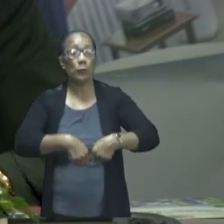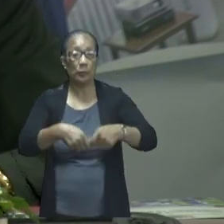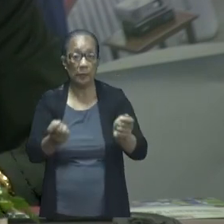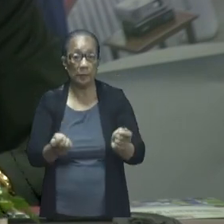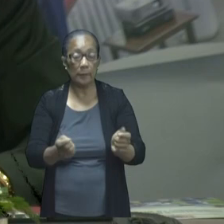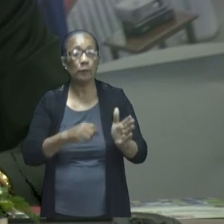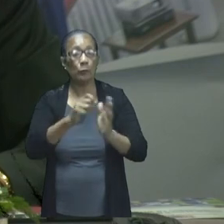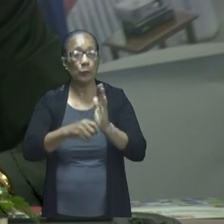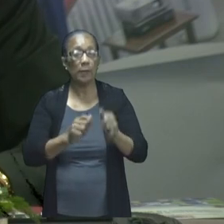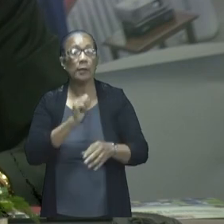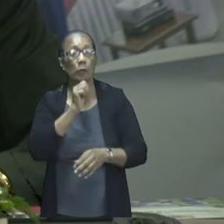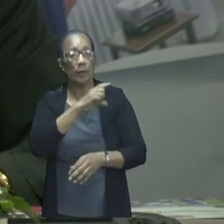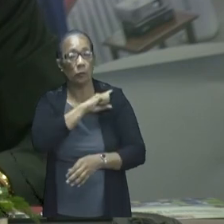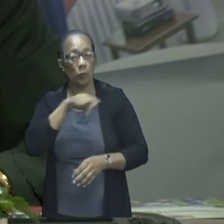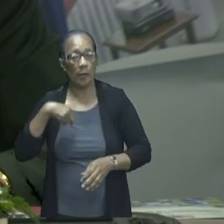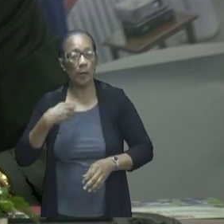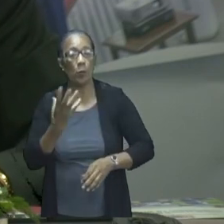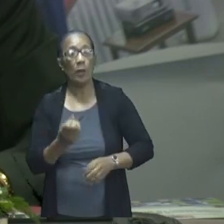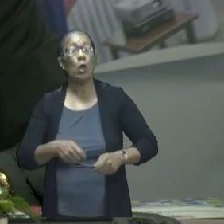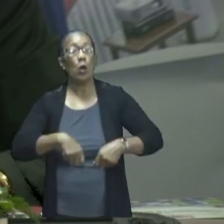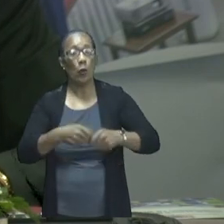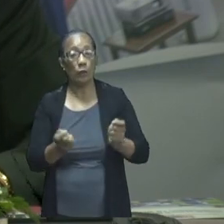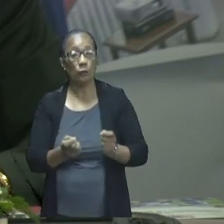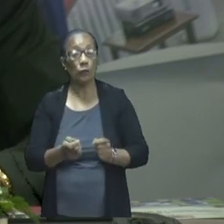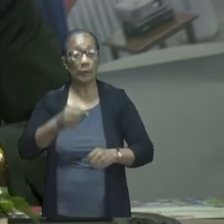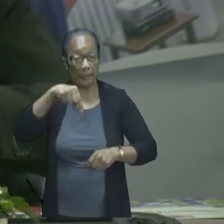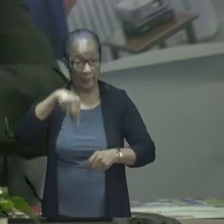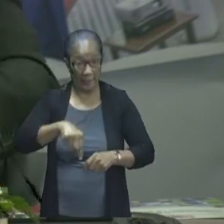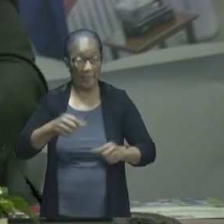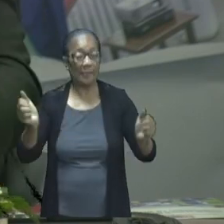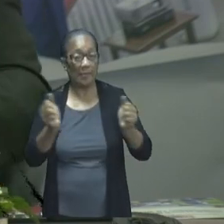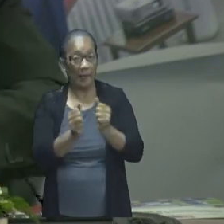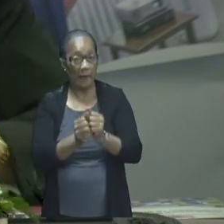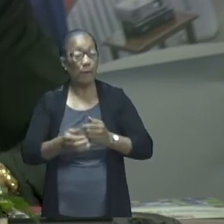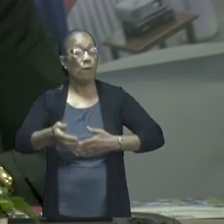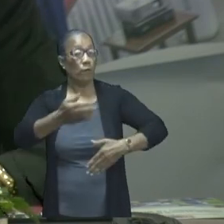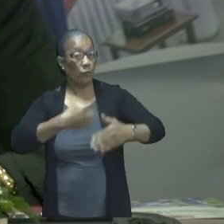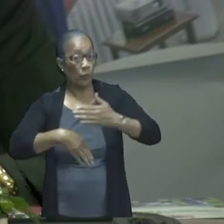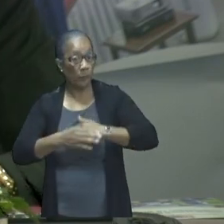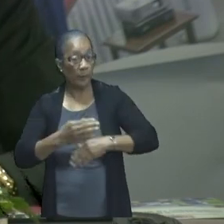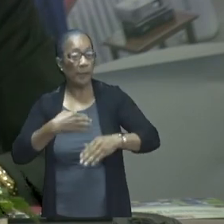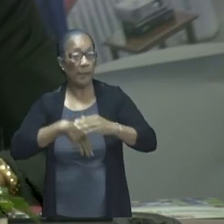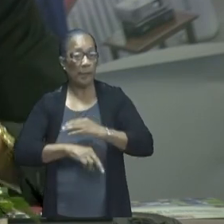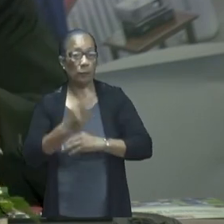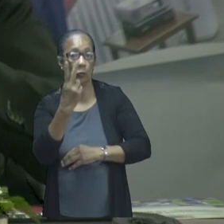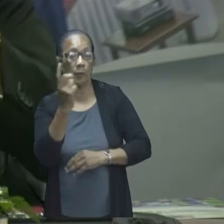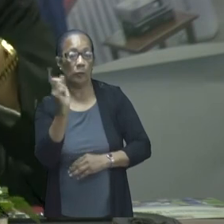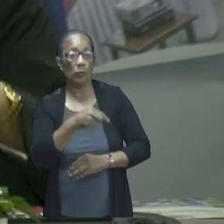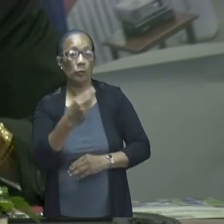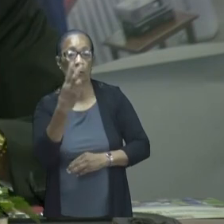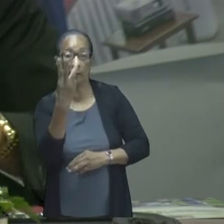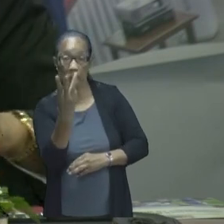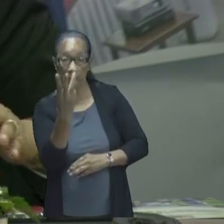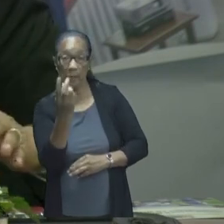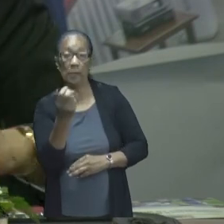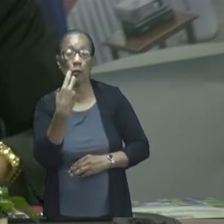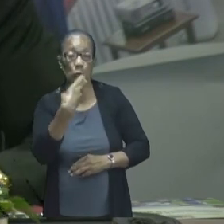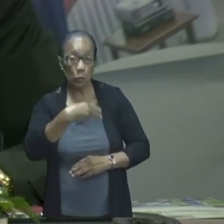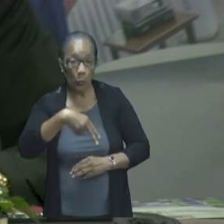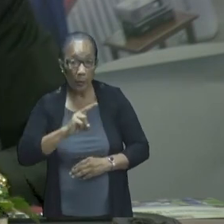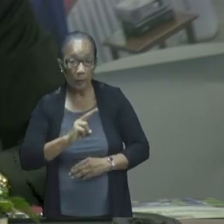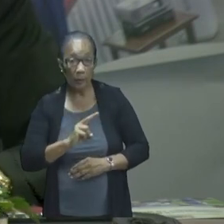en daarna zijn er projecten die dit jaar voorbereid gaan worden maar in 2023 uitgevoerd gaan worden en die gaan begroet worden in